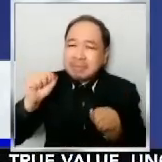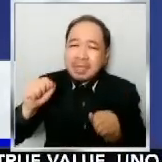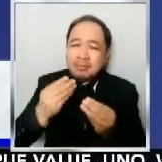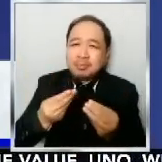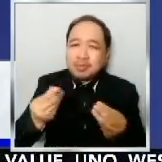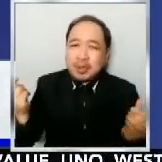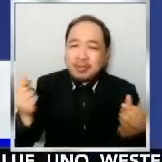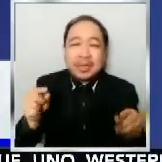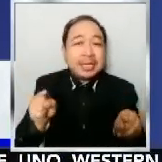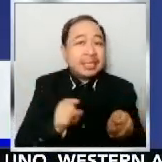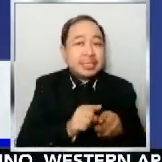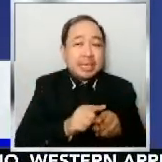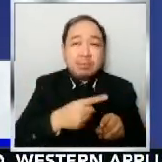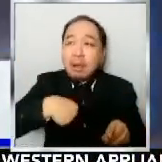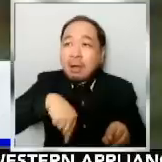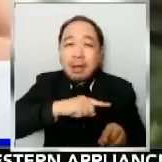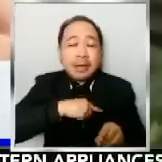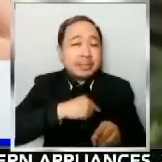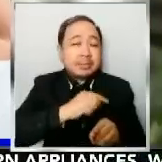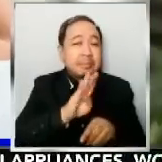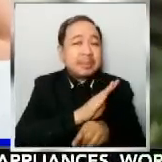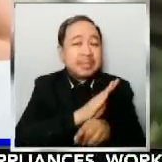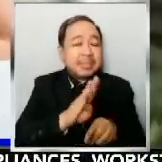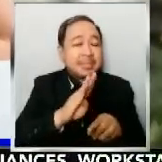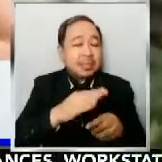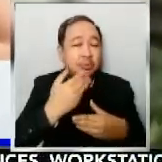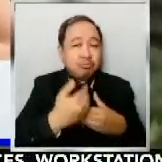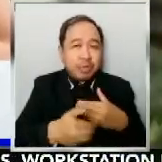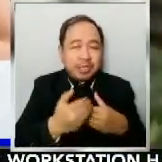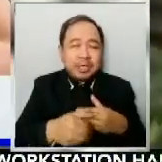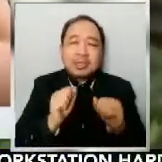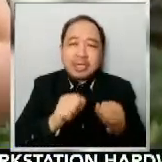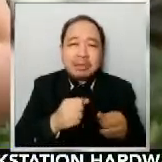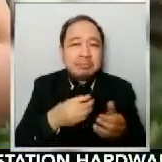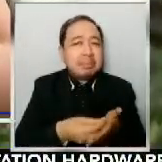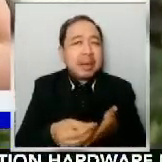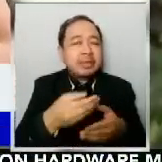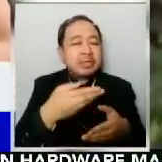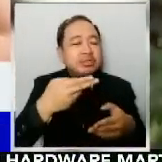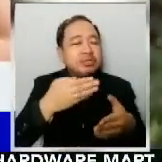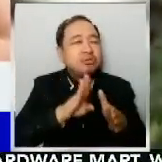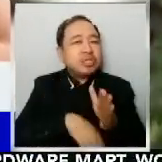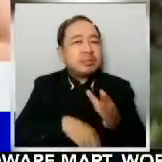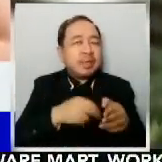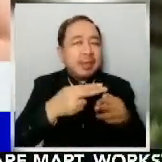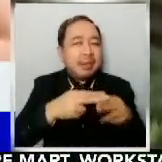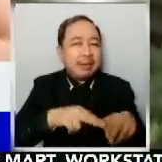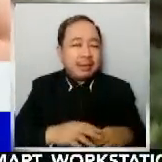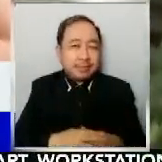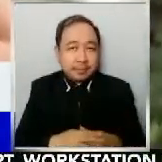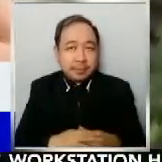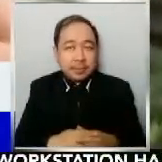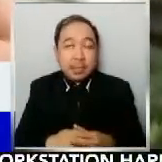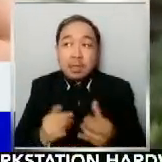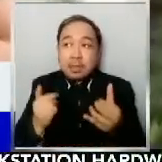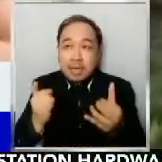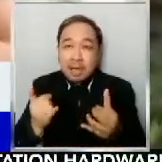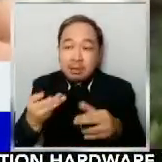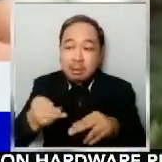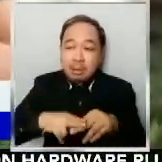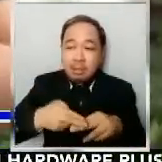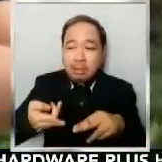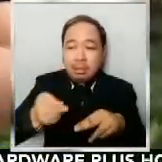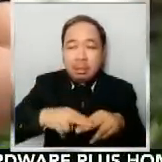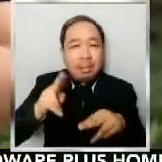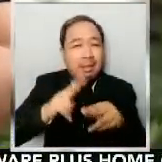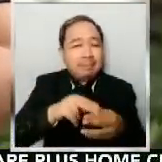ng tinapay ay makabili ng murang itlog. Sa gitna na nagtataas ang presyo ng ilang produkto, nakikipagtulungan daw ang Department of Trade and